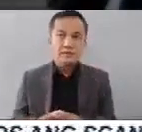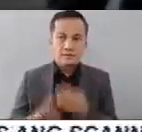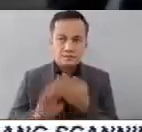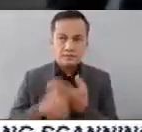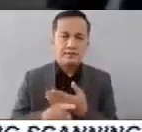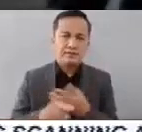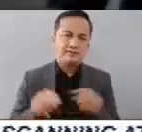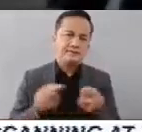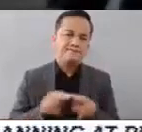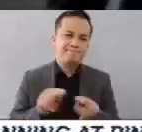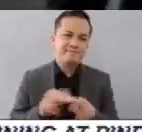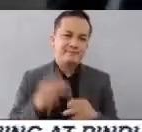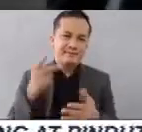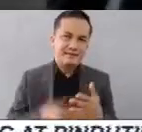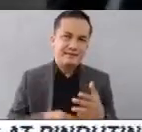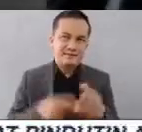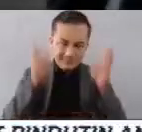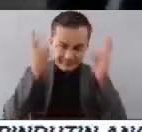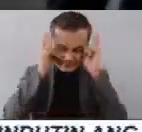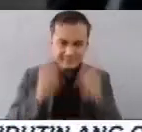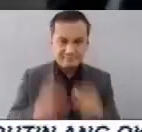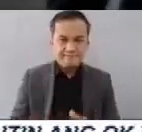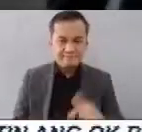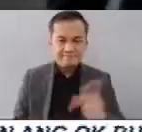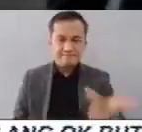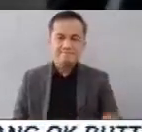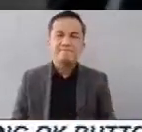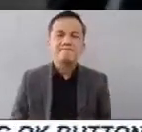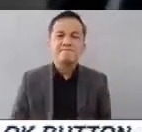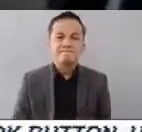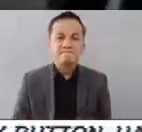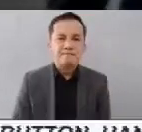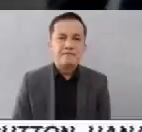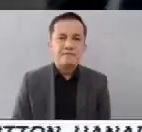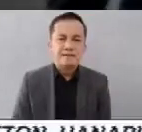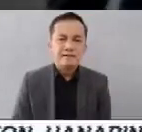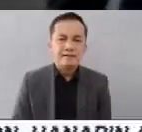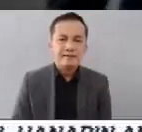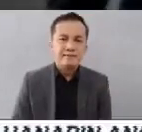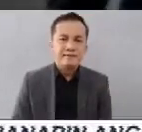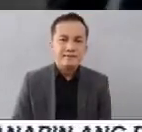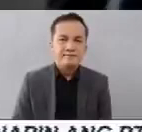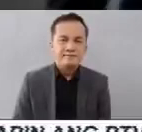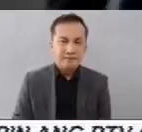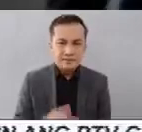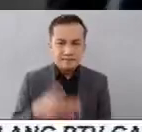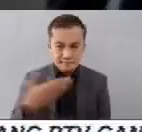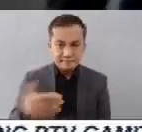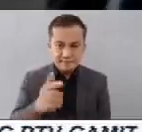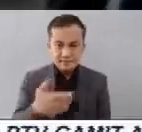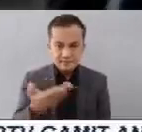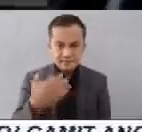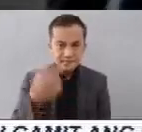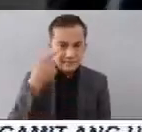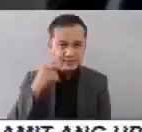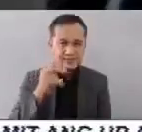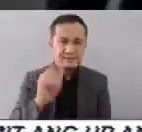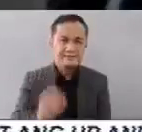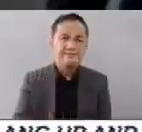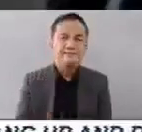ng langis ang Total, PTT Philippines, Sea Oil at Petrogas. Epektibo naman ang oil